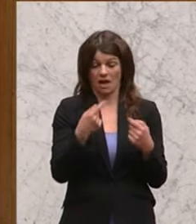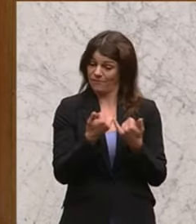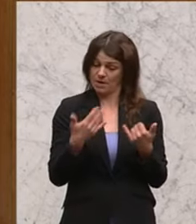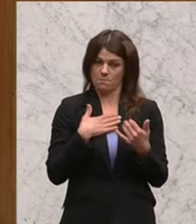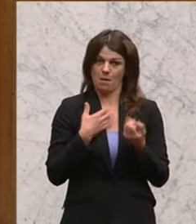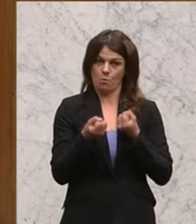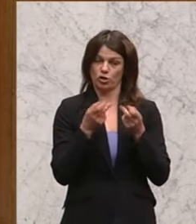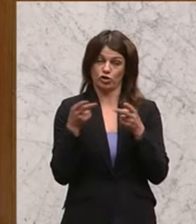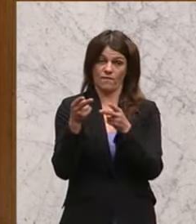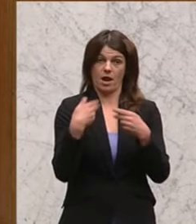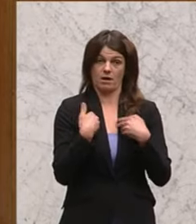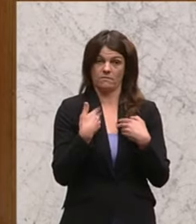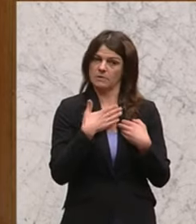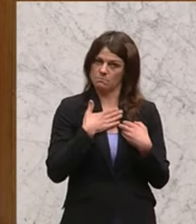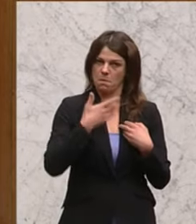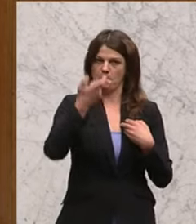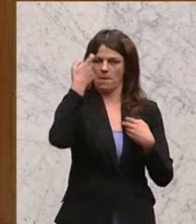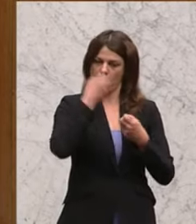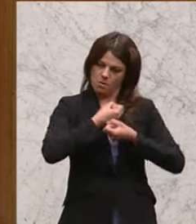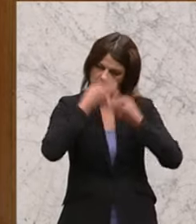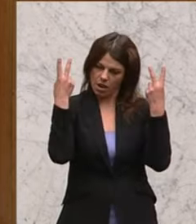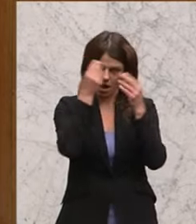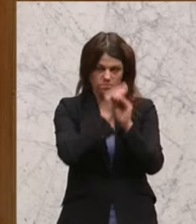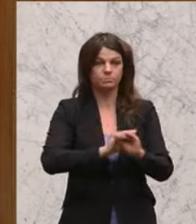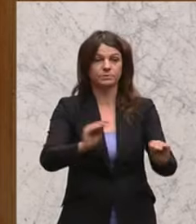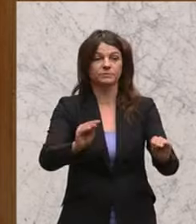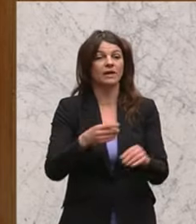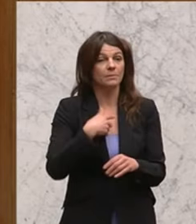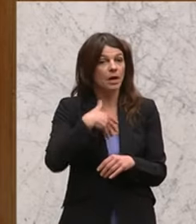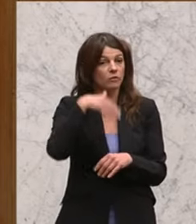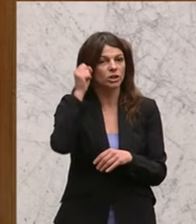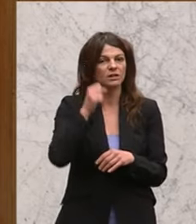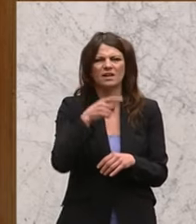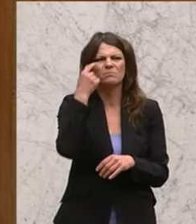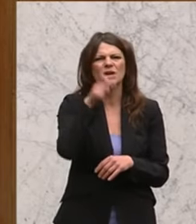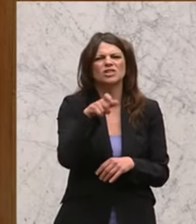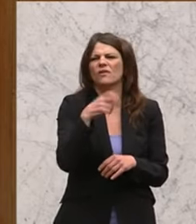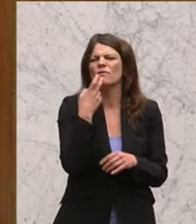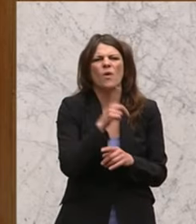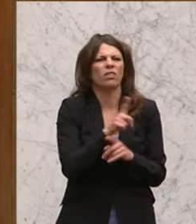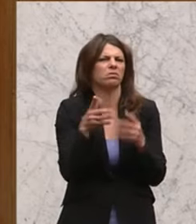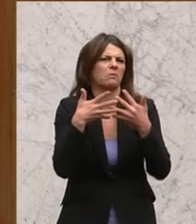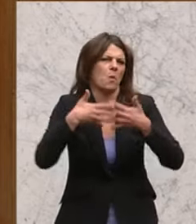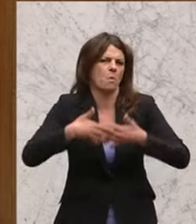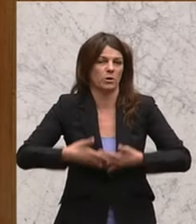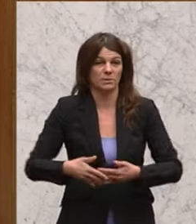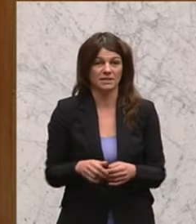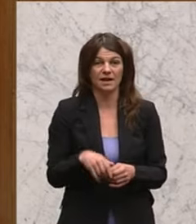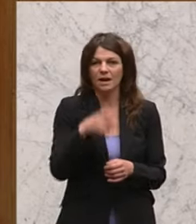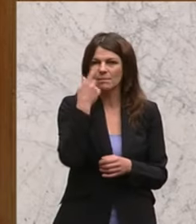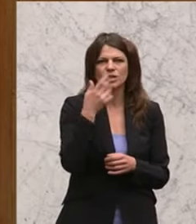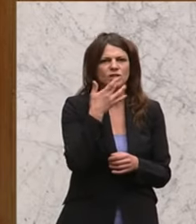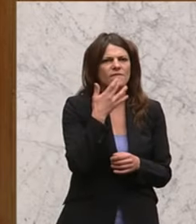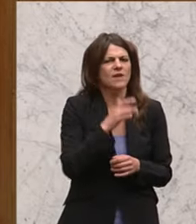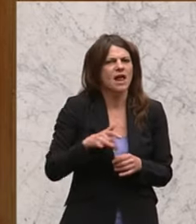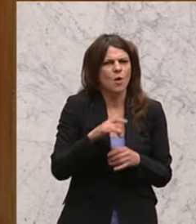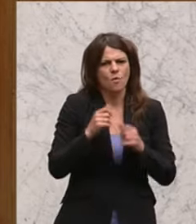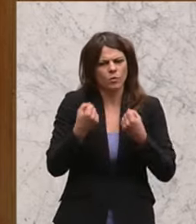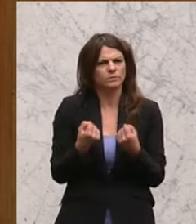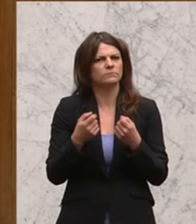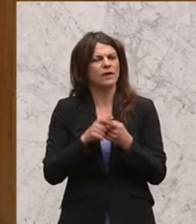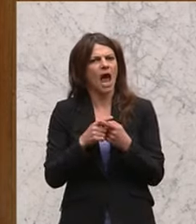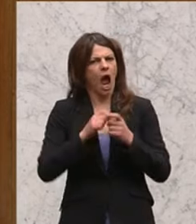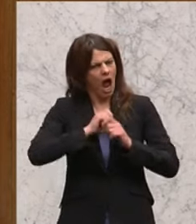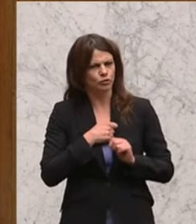klar machen, wofür wir stehen. Denn eines habe ich auch verstanden. Menschen brennen nicht für Kompromisse. Sie brennen für Grundsätze und